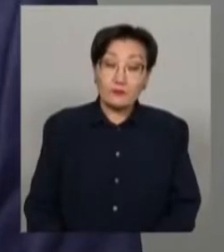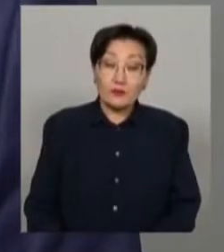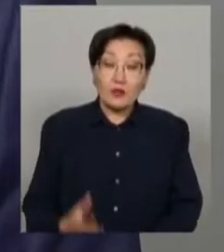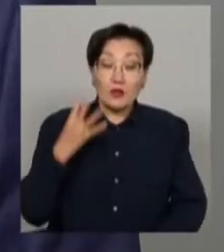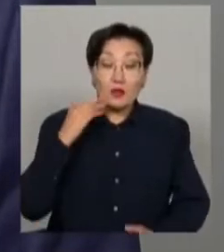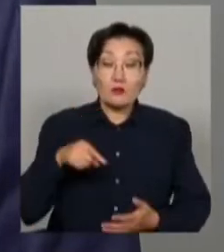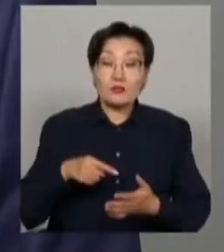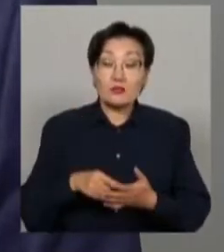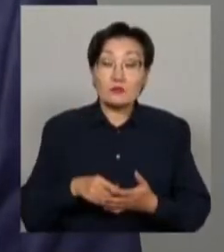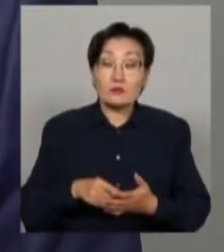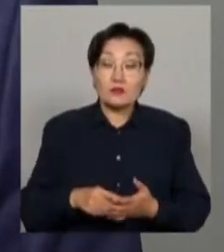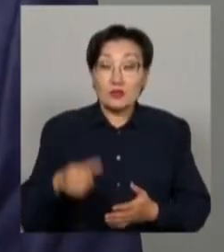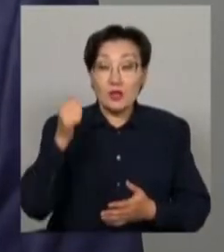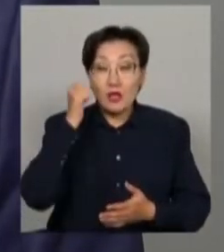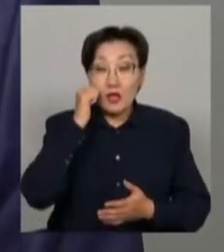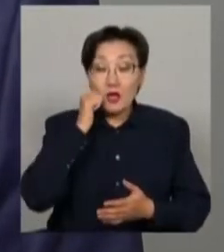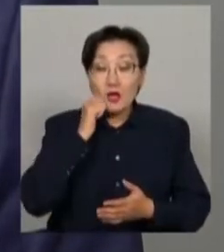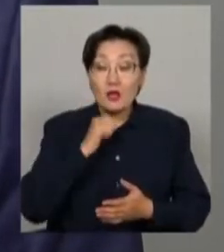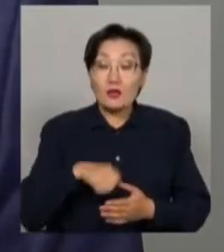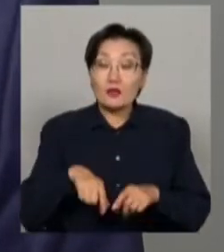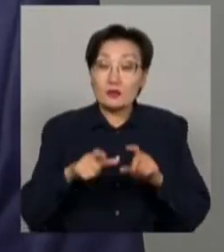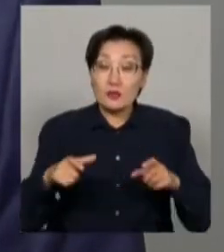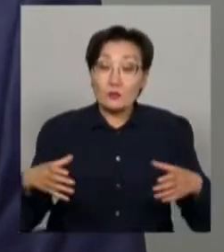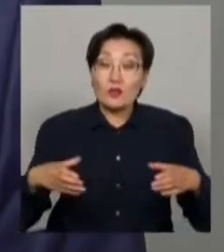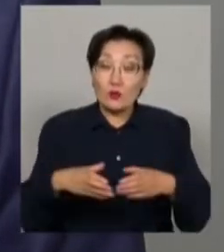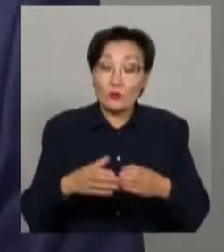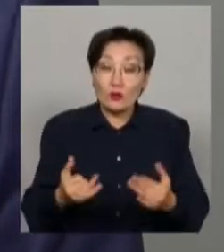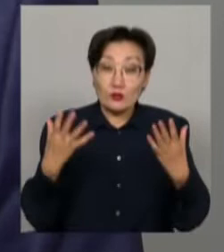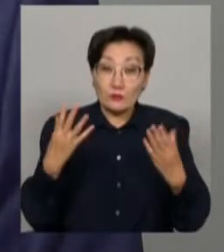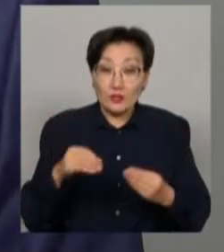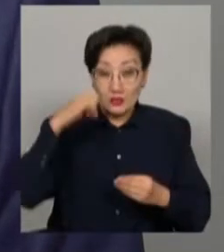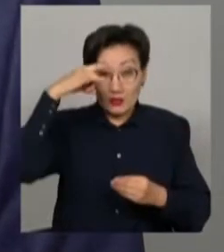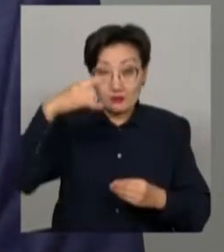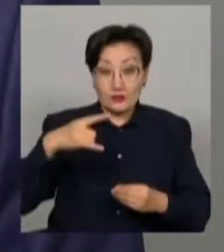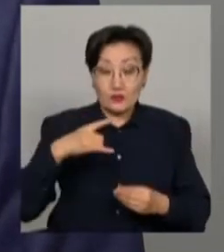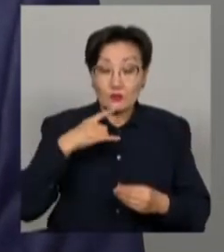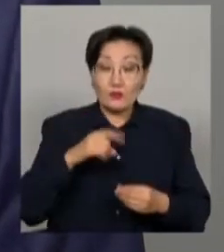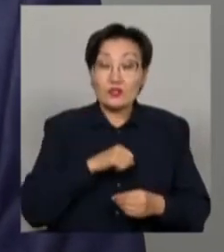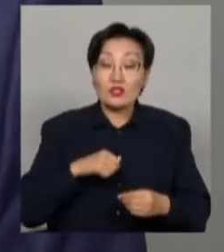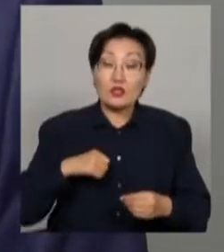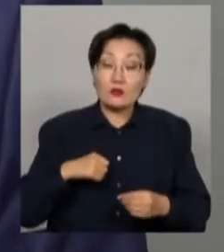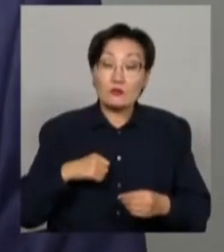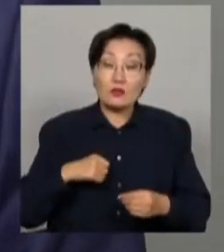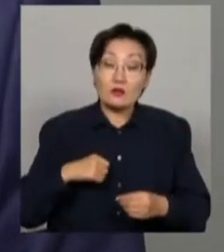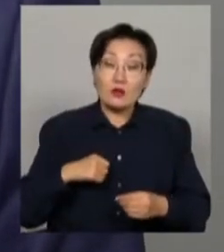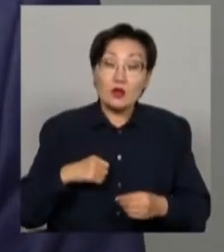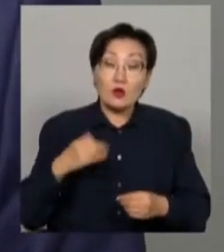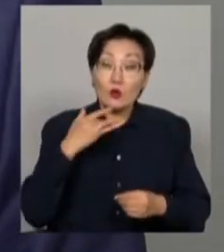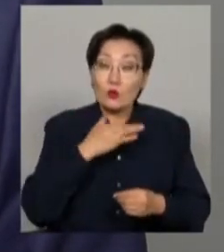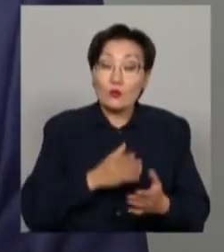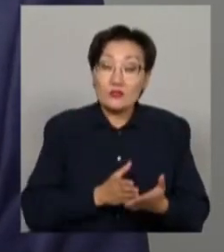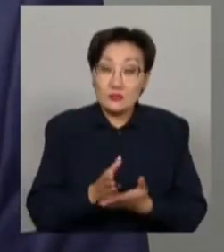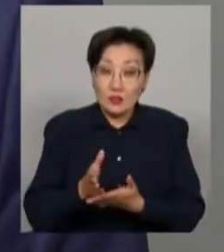Алматы қаласының ақсақалдар қауымы бүгінгі күні Қазақстандағы ең бір көп